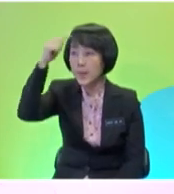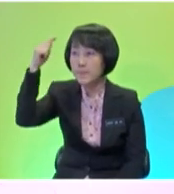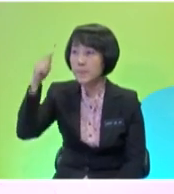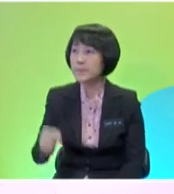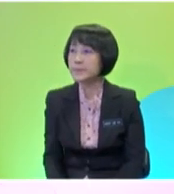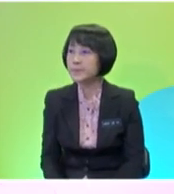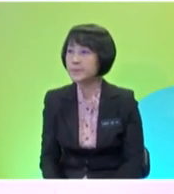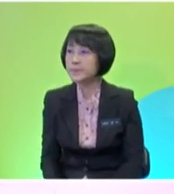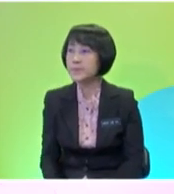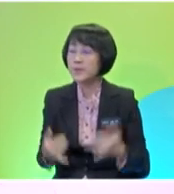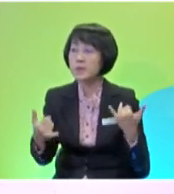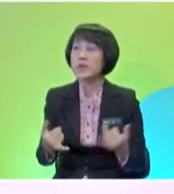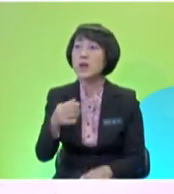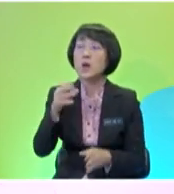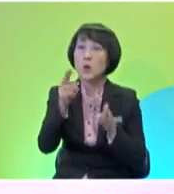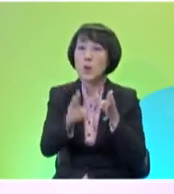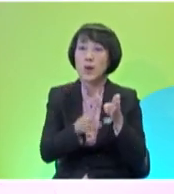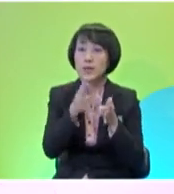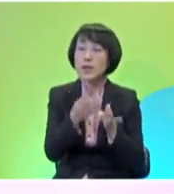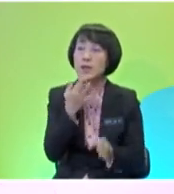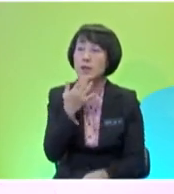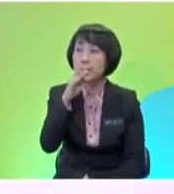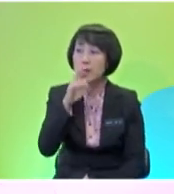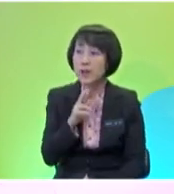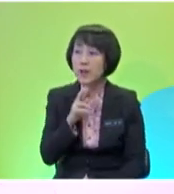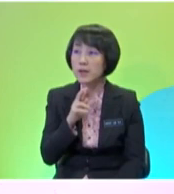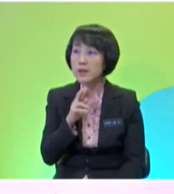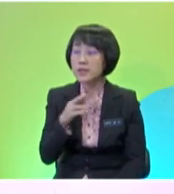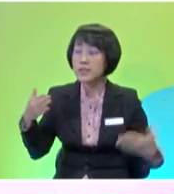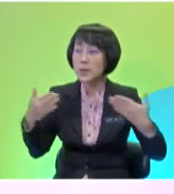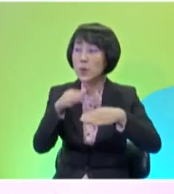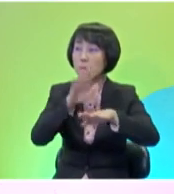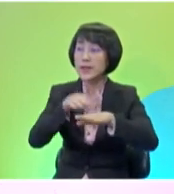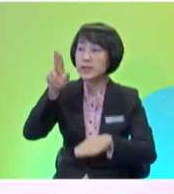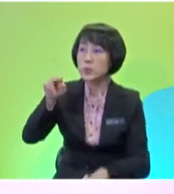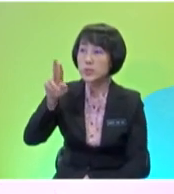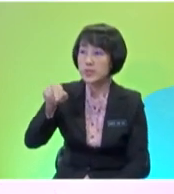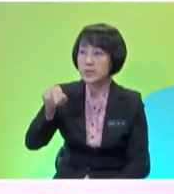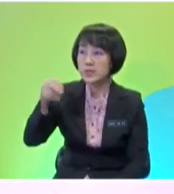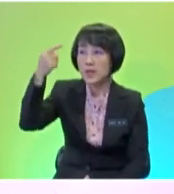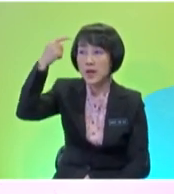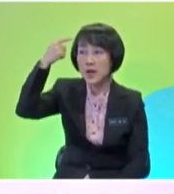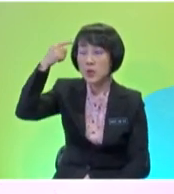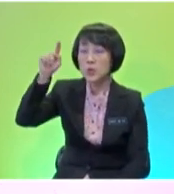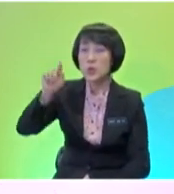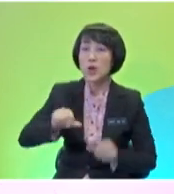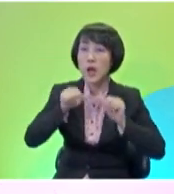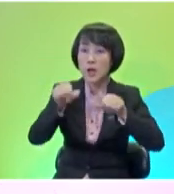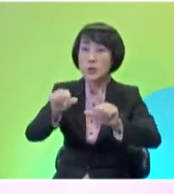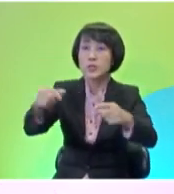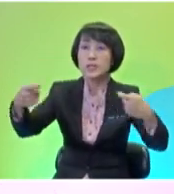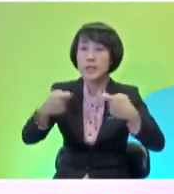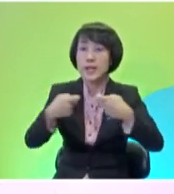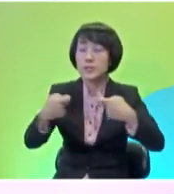salurkan, okey, yang ni wire warna merah ni kita akan salurkan kepada suis. Sebab suis ni yang akan mengalirkan arus elektrik bila kita buka dan tutup.